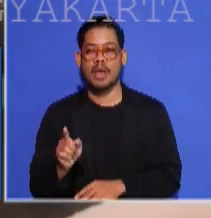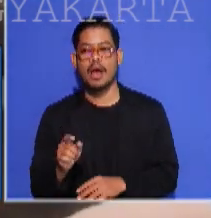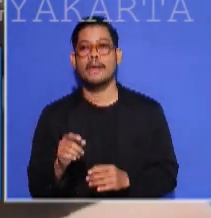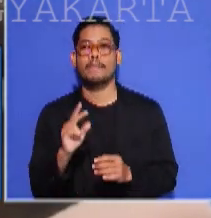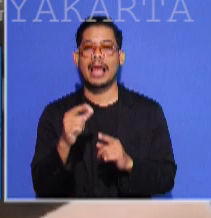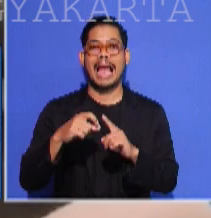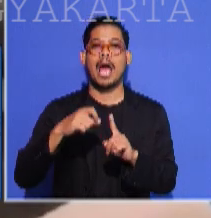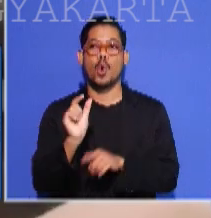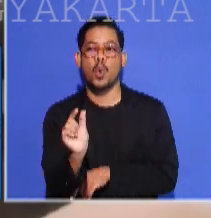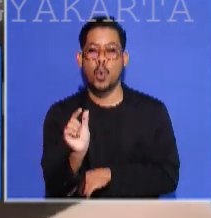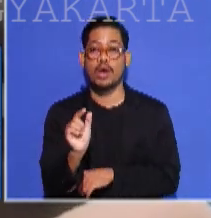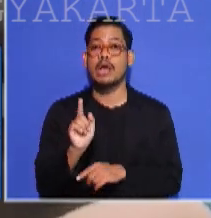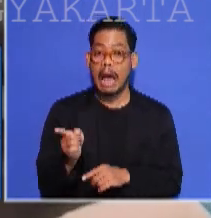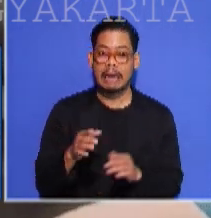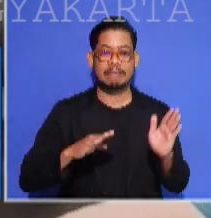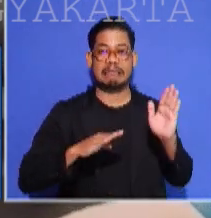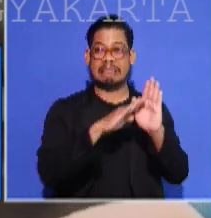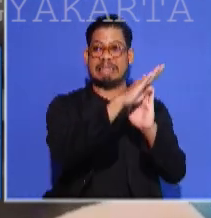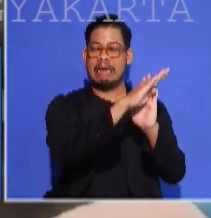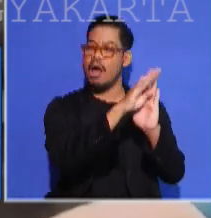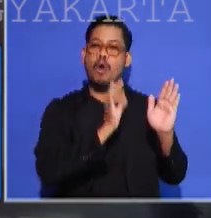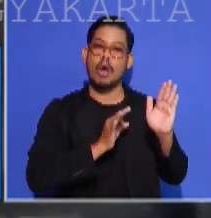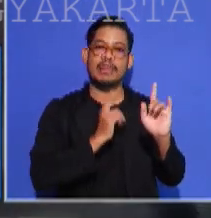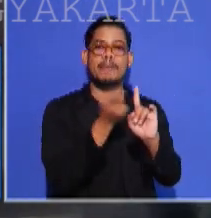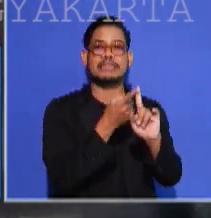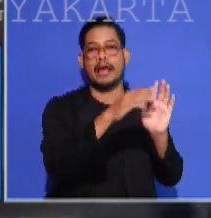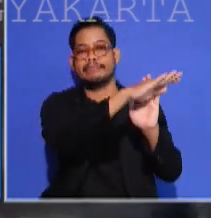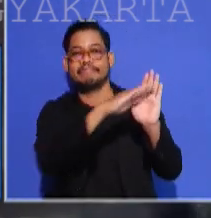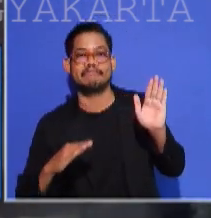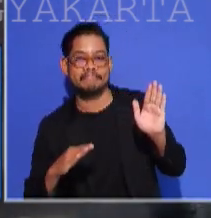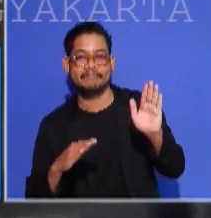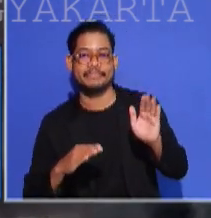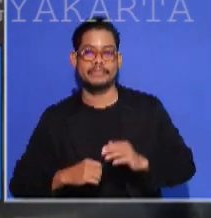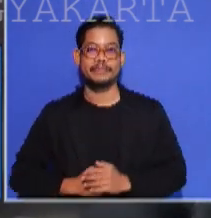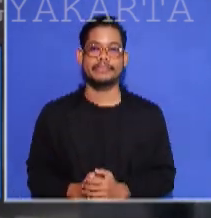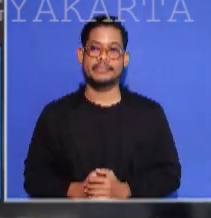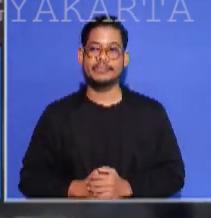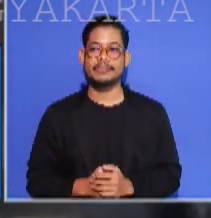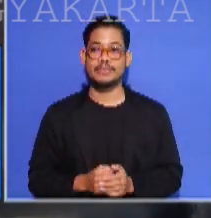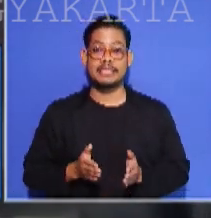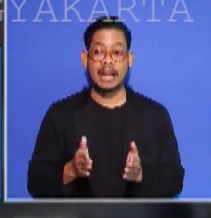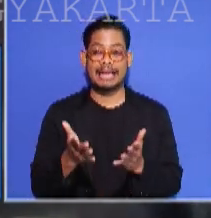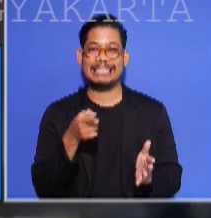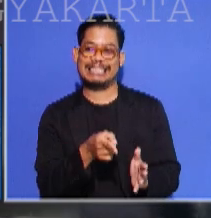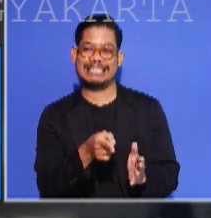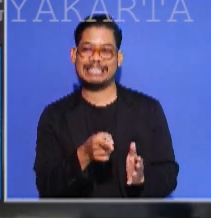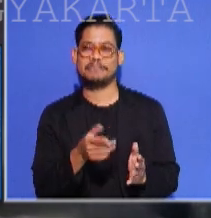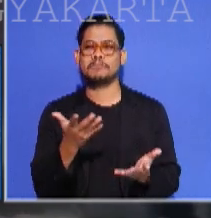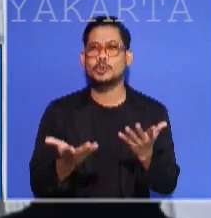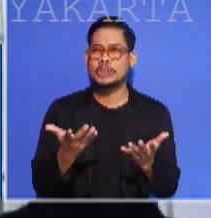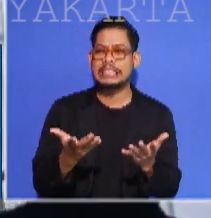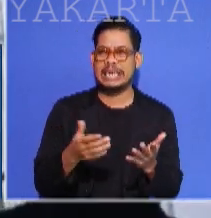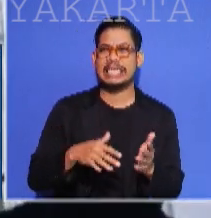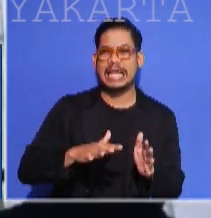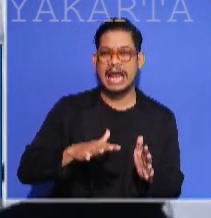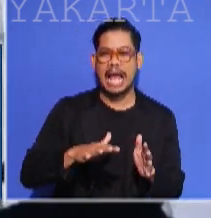dikenteng kuat terus kemudian terguling jalur di wilayah Giri Purwo sendiri termasuk daerah rawan kecelakaan